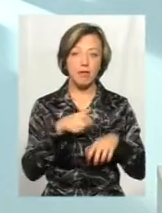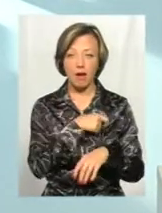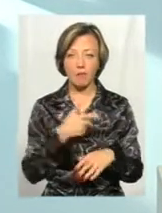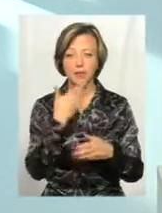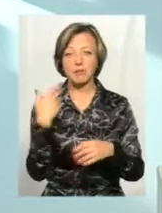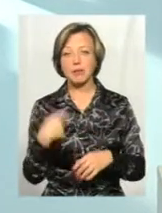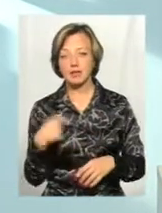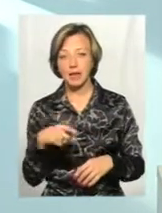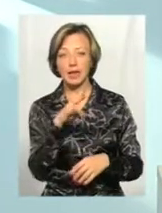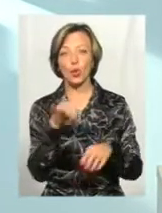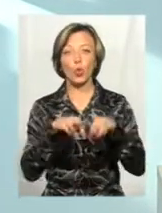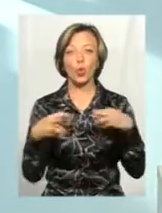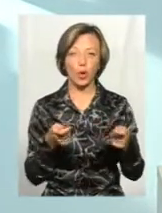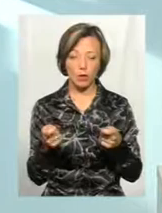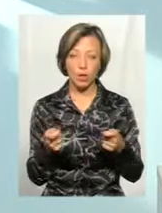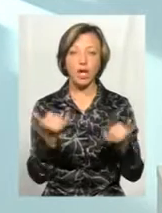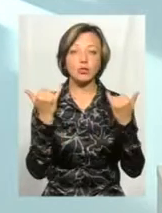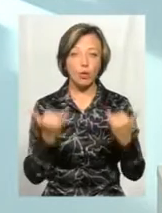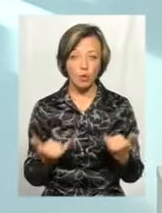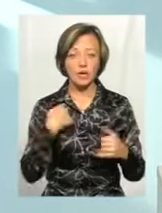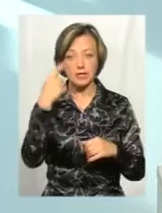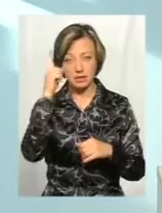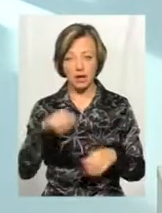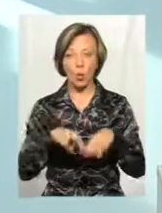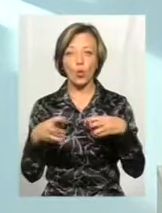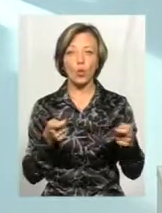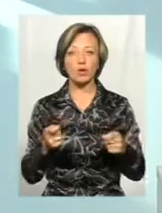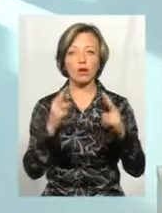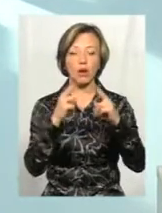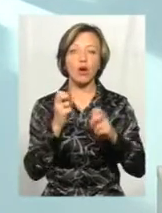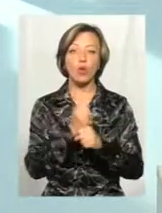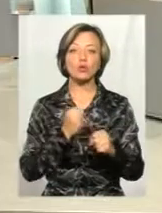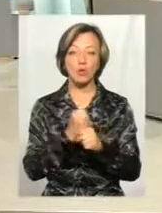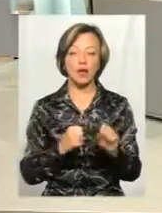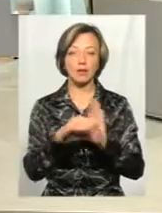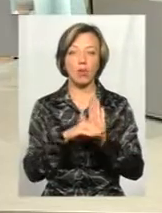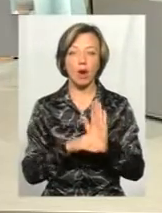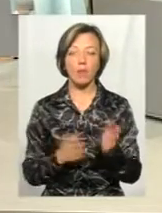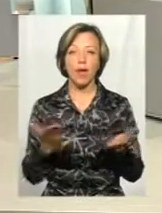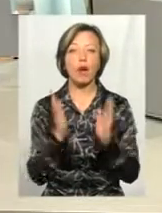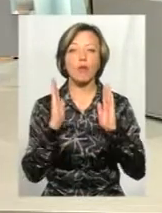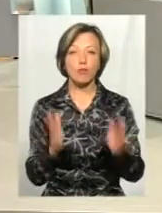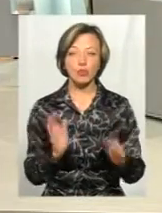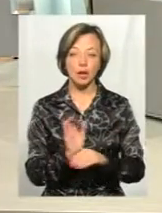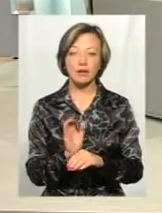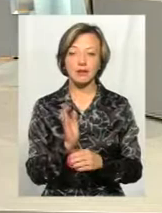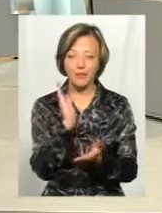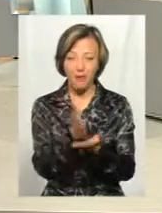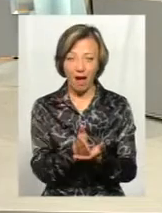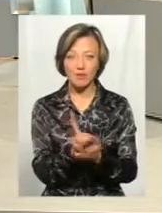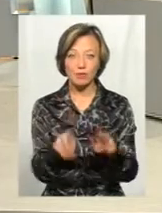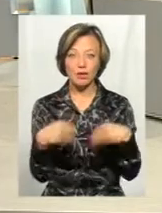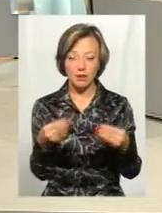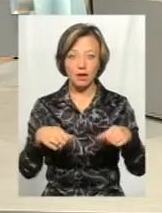ні у президенту, ні у уряду. І сьогодні я знаю, що урядом розробляється програма, яка буде направлена на те, щоб